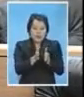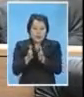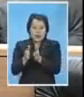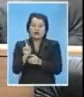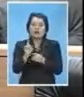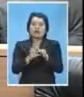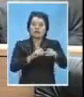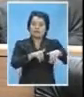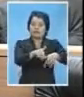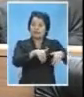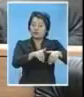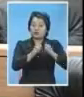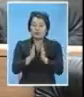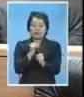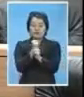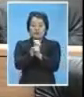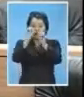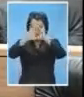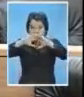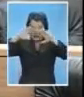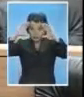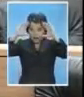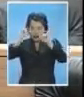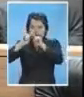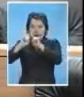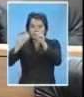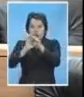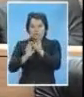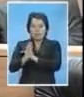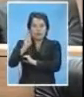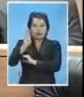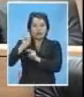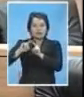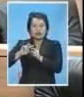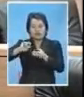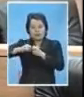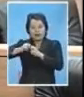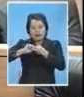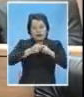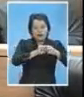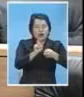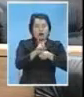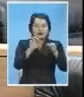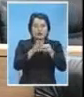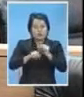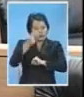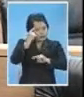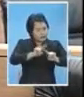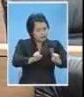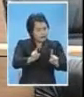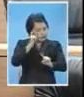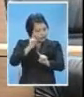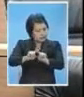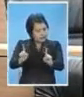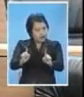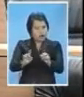ประชาชนเจ้าหน้าที่รัฐผู้ประกอบภาคเอกชนซึ่งได้รับผลกระทบอันเนื่องมาจากความเห็นแตกต่างและ